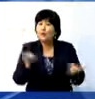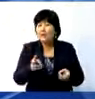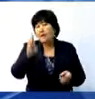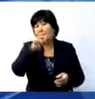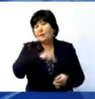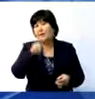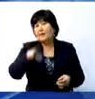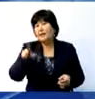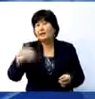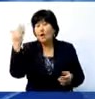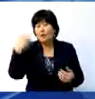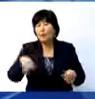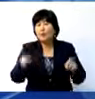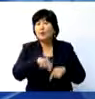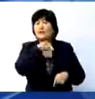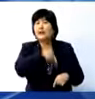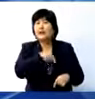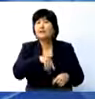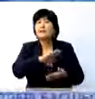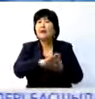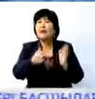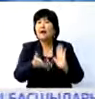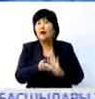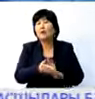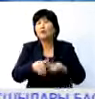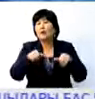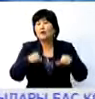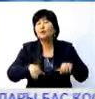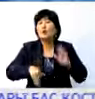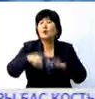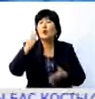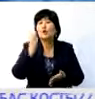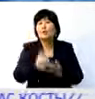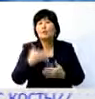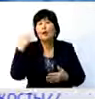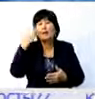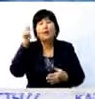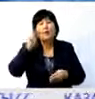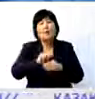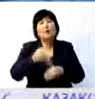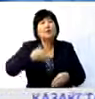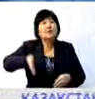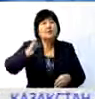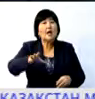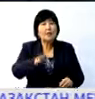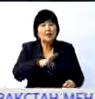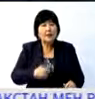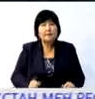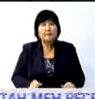Мемлекеттік қызметшілердің бойына осындай қасиеттерді қалыптастырып, құзыреттілігін жоғарылату мақсатында оқыту семинары өтті.